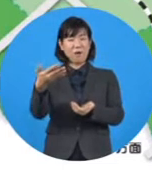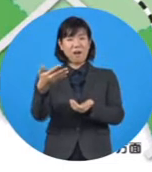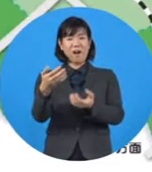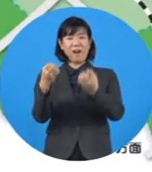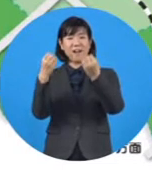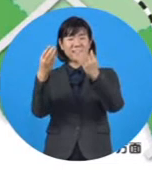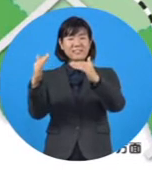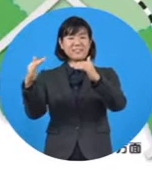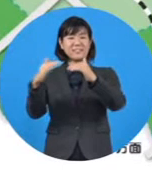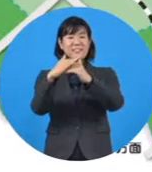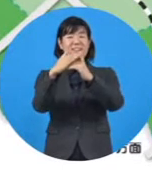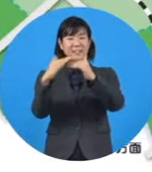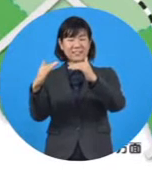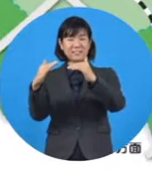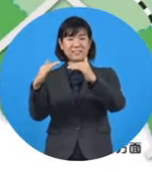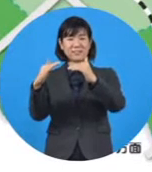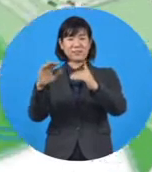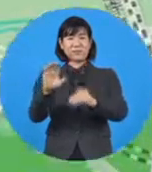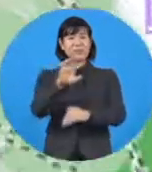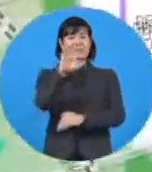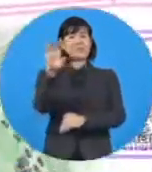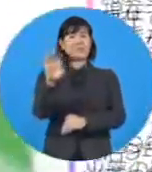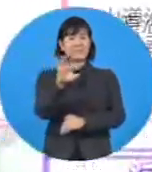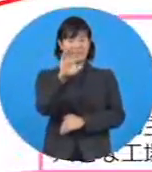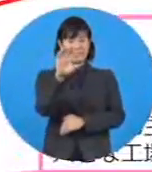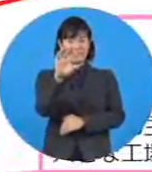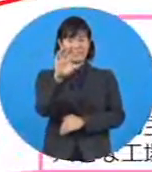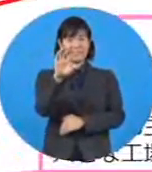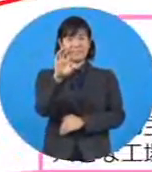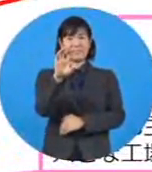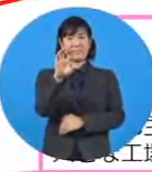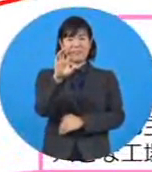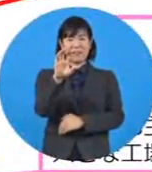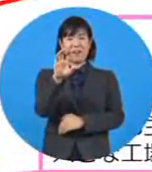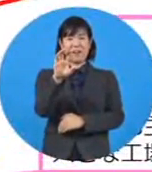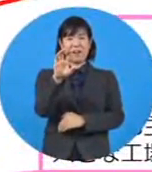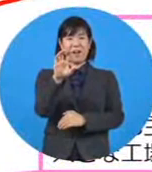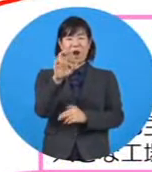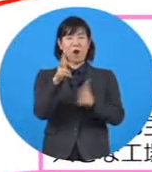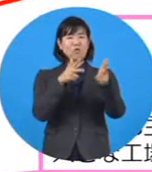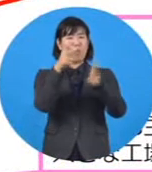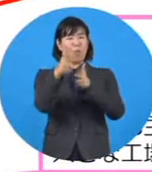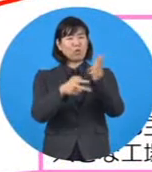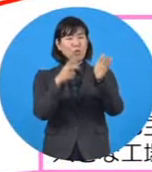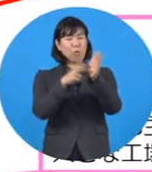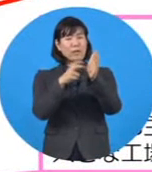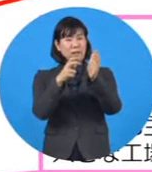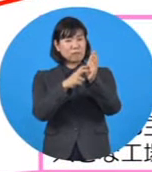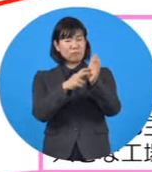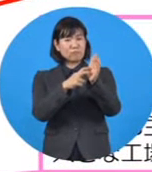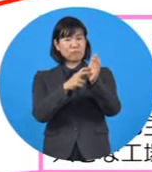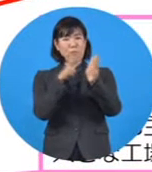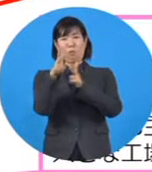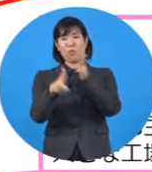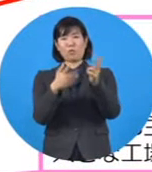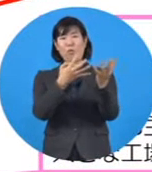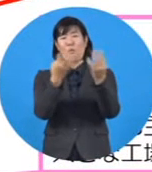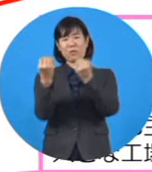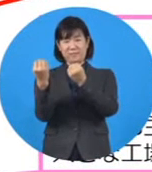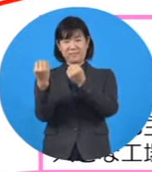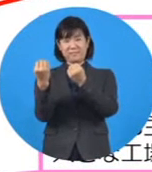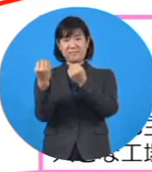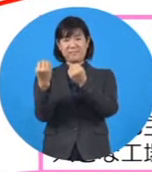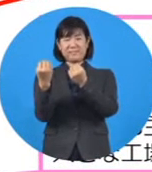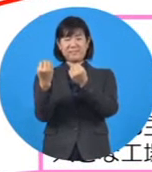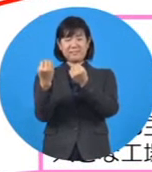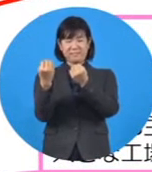それからですね、こちらの、荒川と新河岸川に挟まれた地域は、大規模な工業専用地域がありまして、鉄鋼